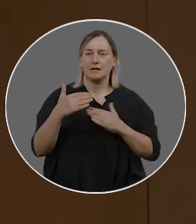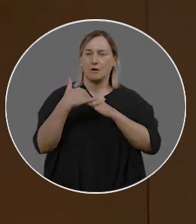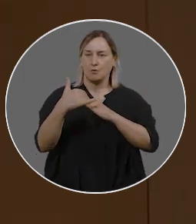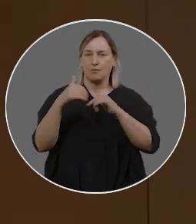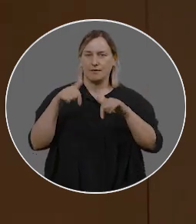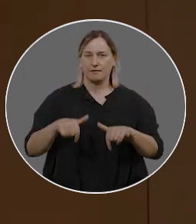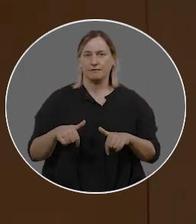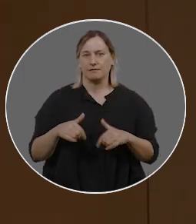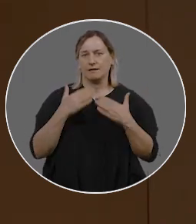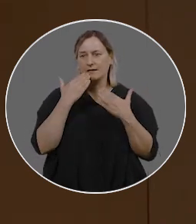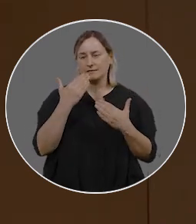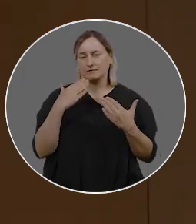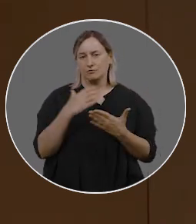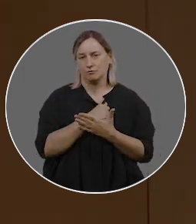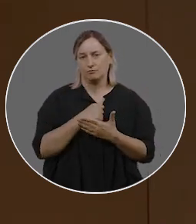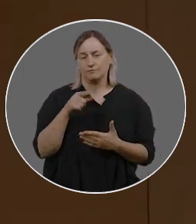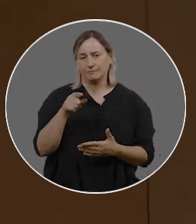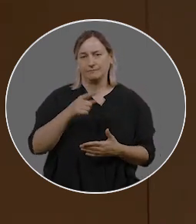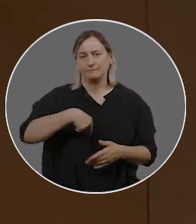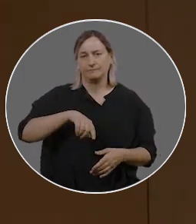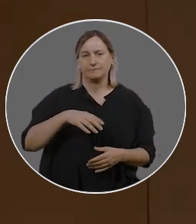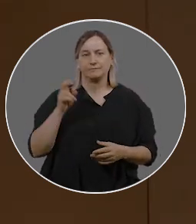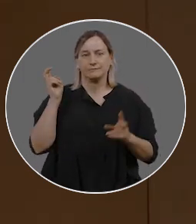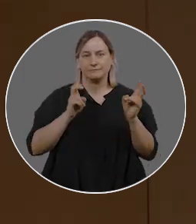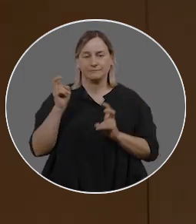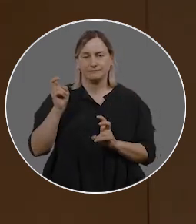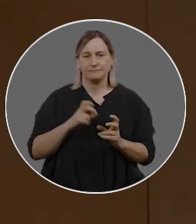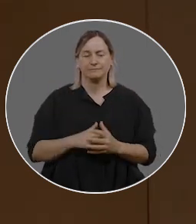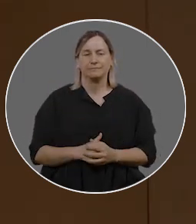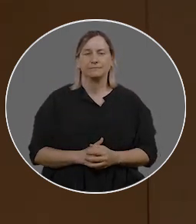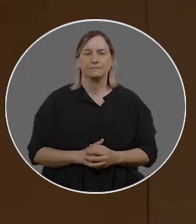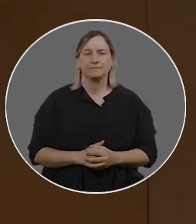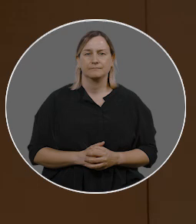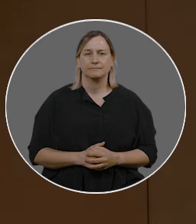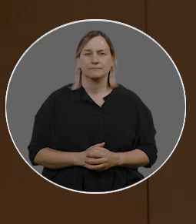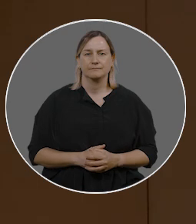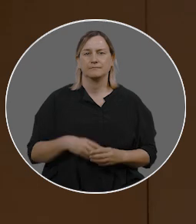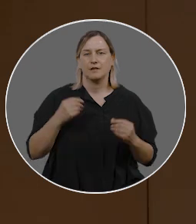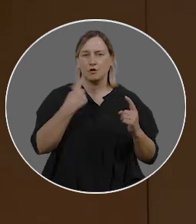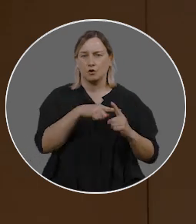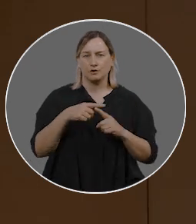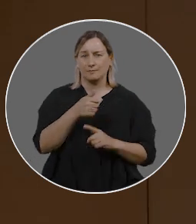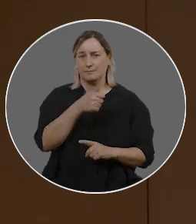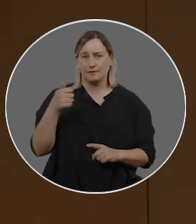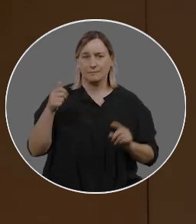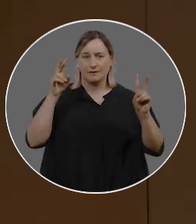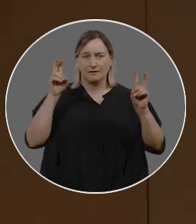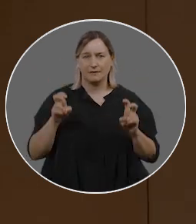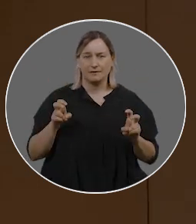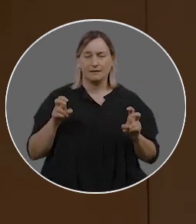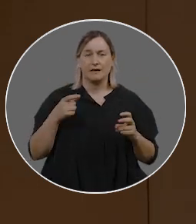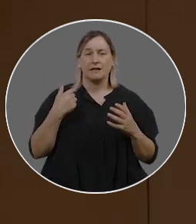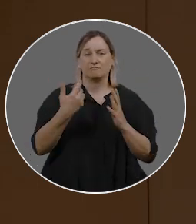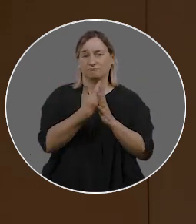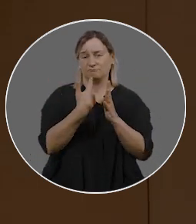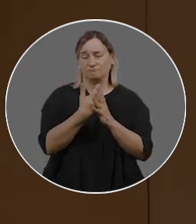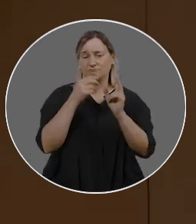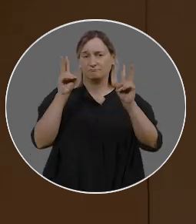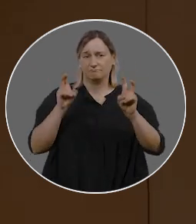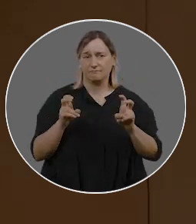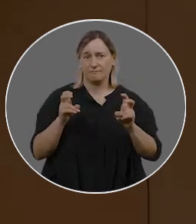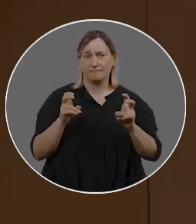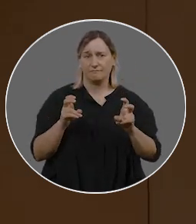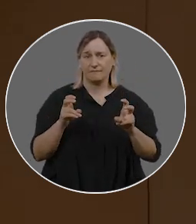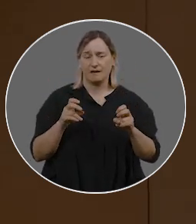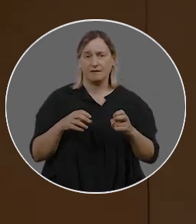convidat i gràcies a tothom per haver vingut. Diverses coses. Primer, el tema que comentes de